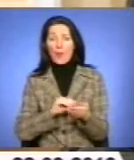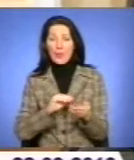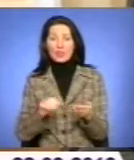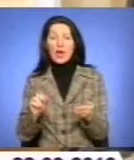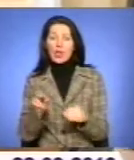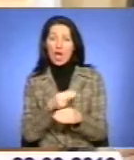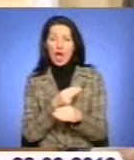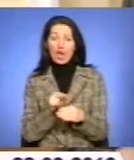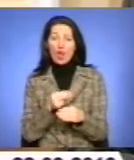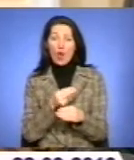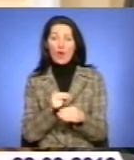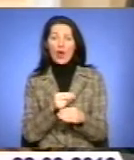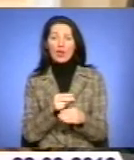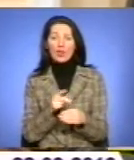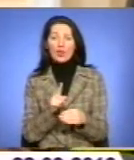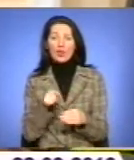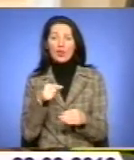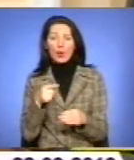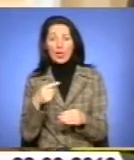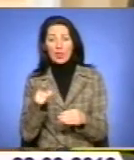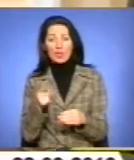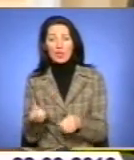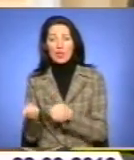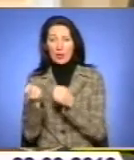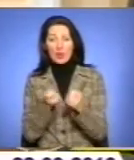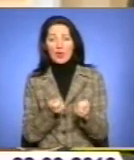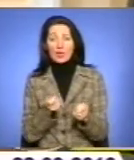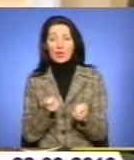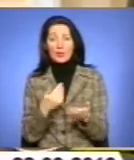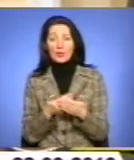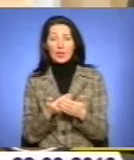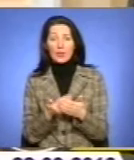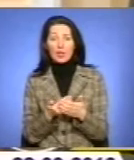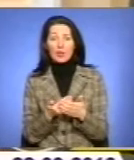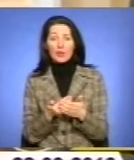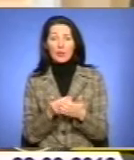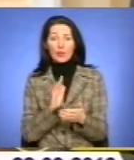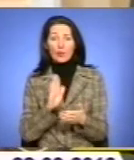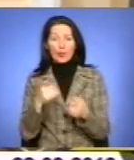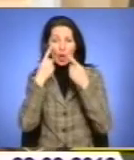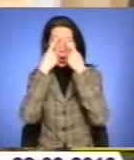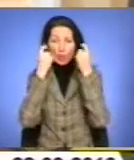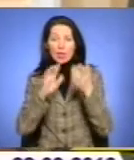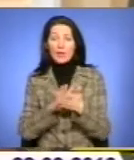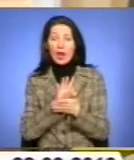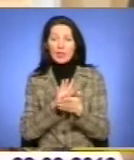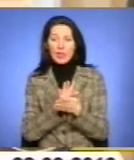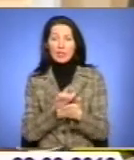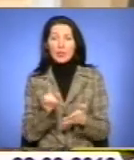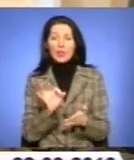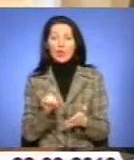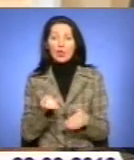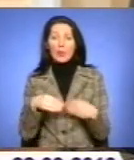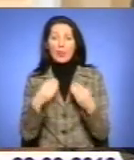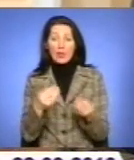того, хто, що інші давали депутати. Ну, наприклад, жаль, були оголошення в газеті про те, що